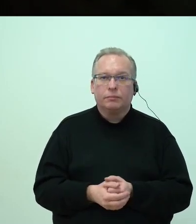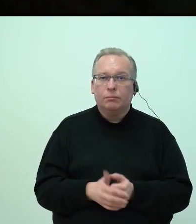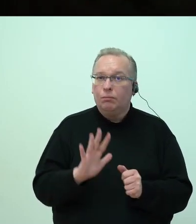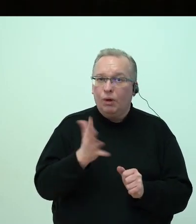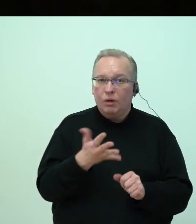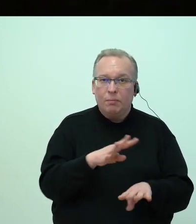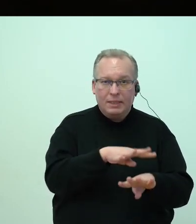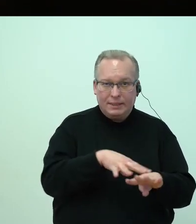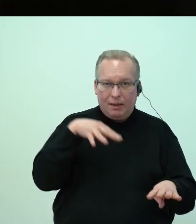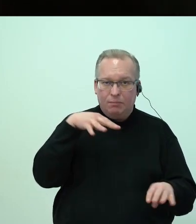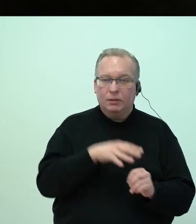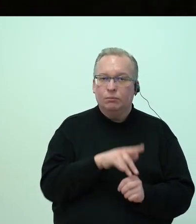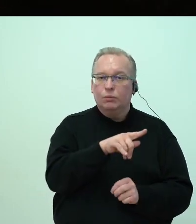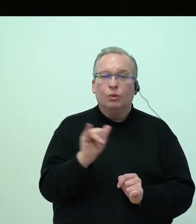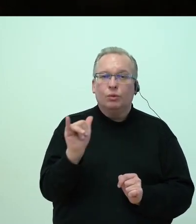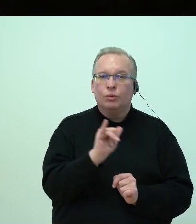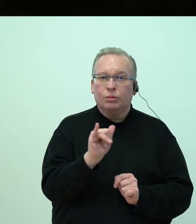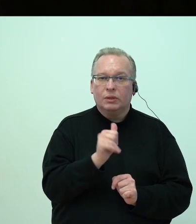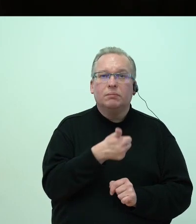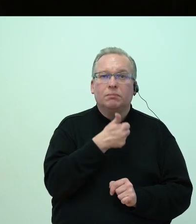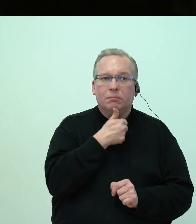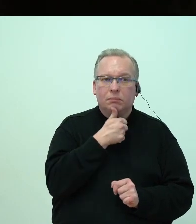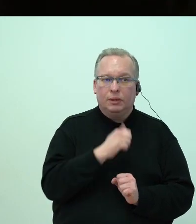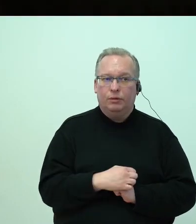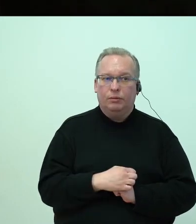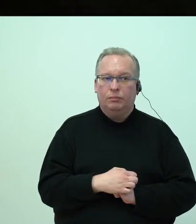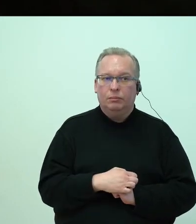O kaipgi Seimas, kuris bando